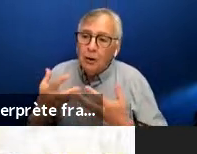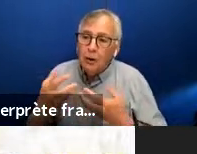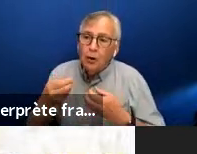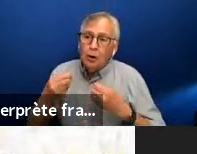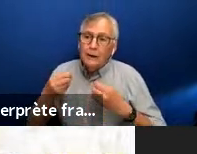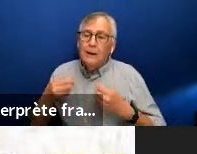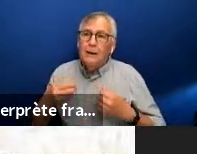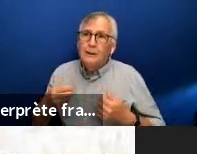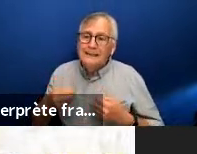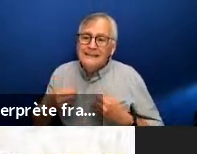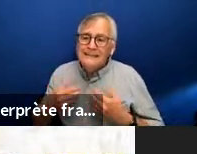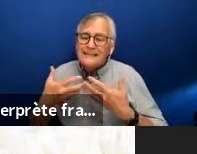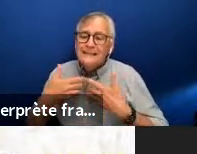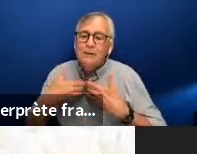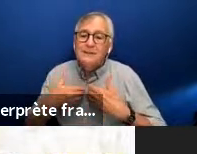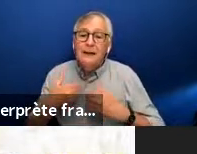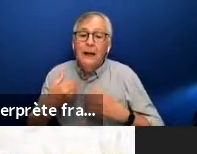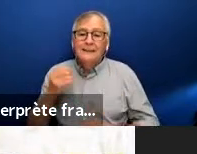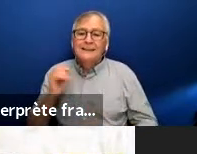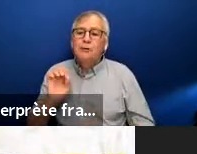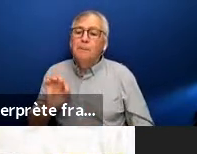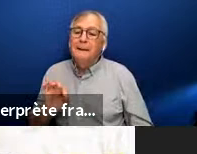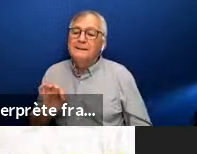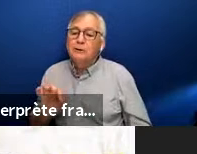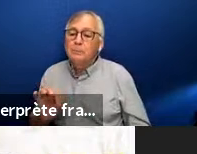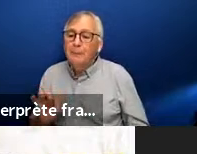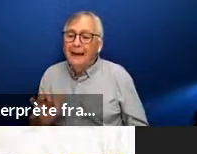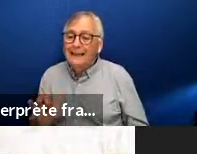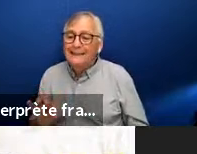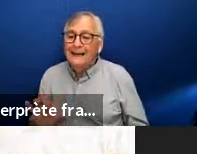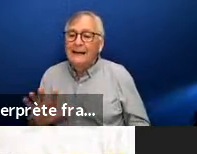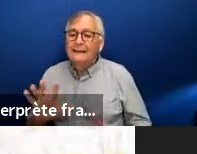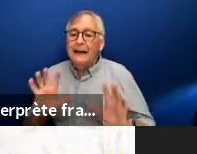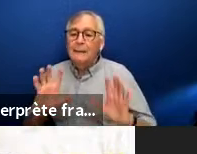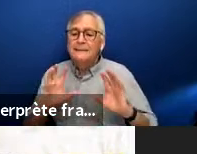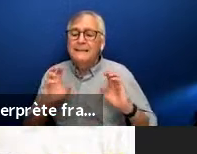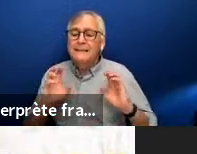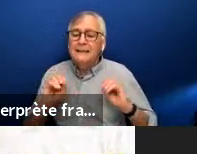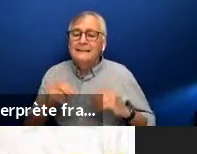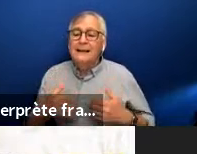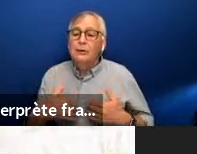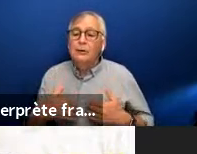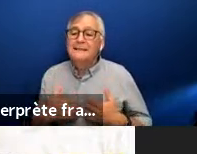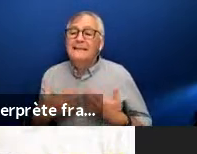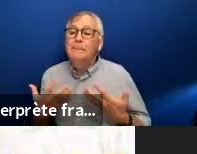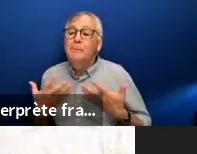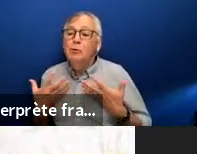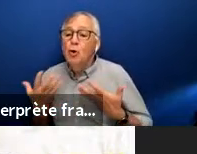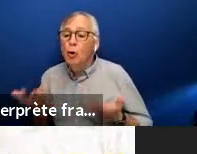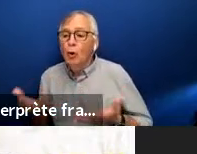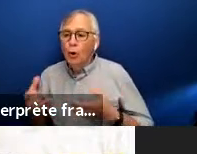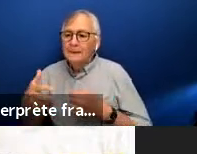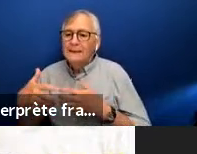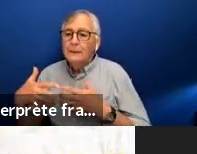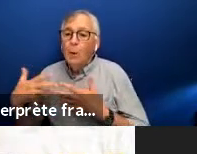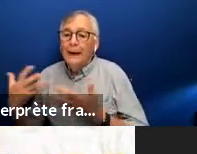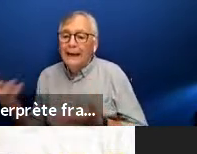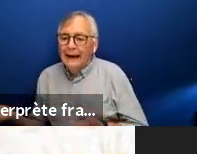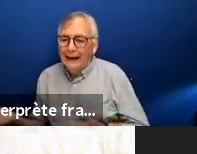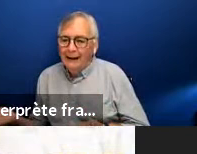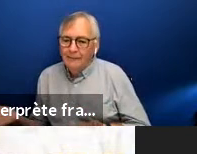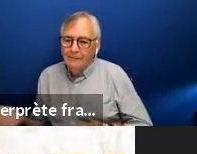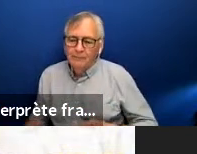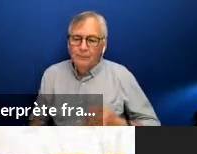avoir l'initiative de dire c'est une personne malentendante en disant que c'est mieux, c'est